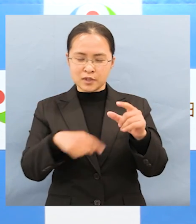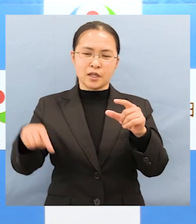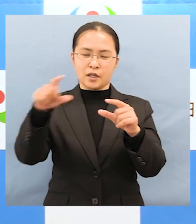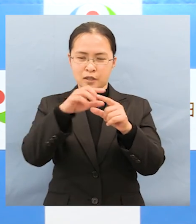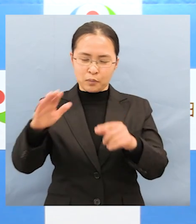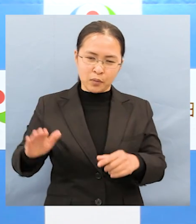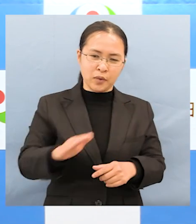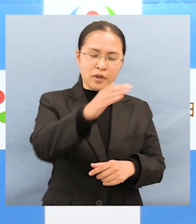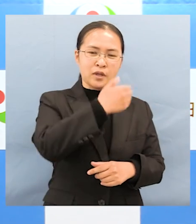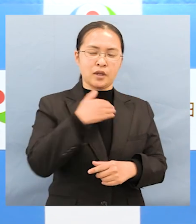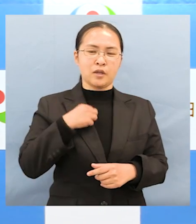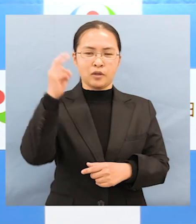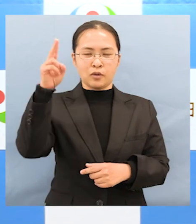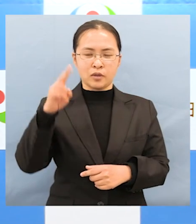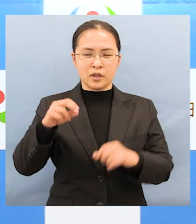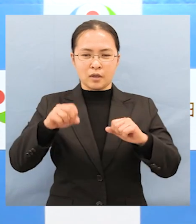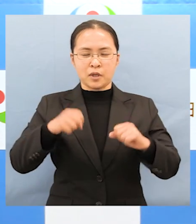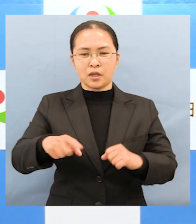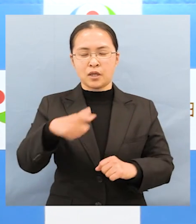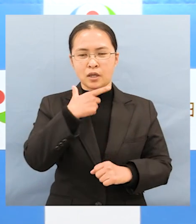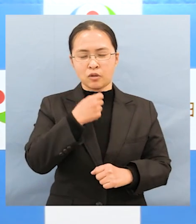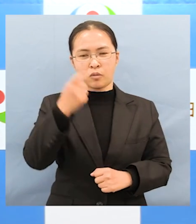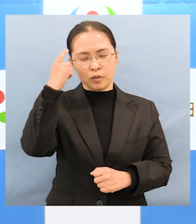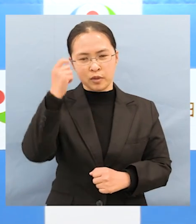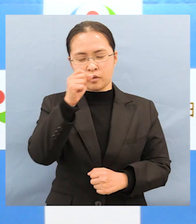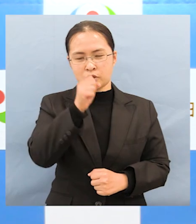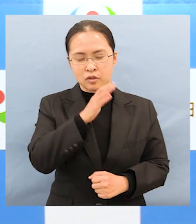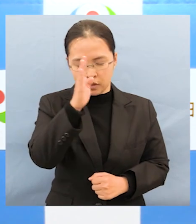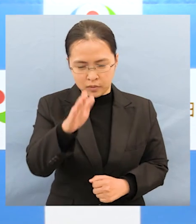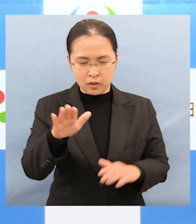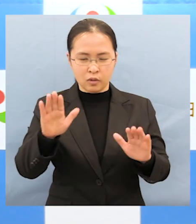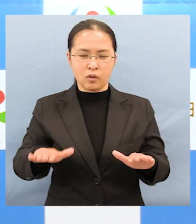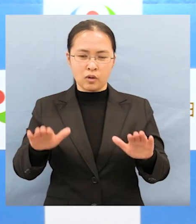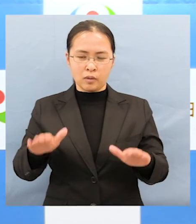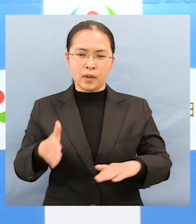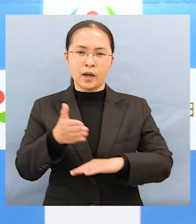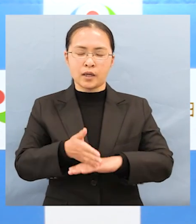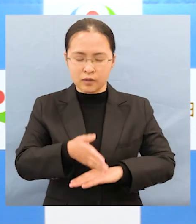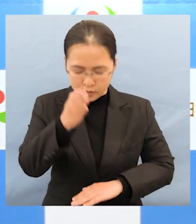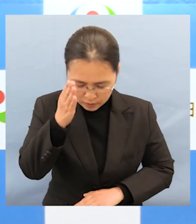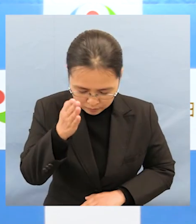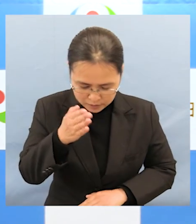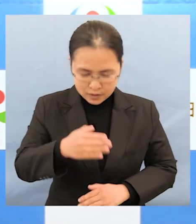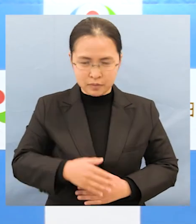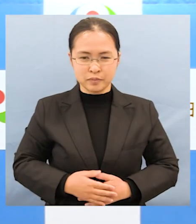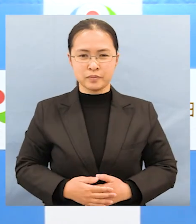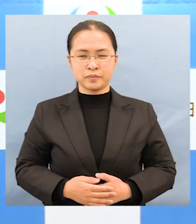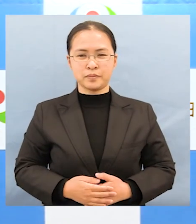ように頑張ってまいりますので、どうぞよろしくお願いいたします。今回の定例記者会見もありがとうございました。